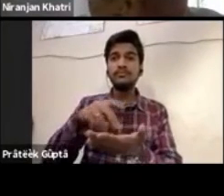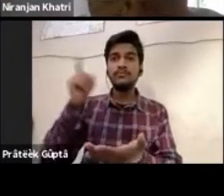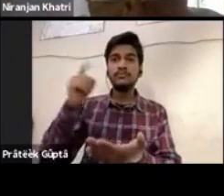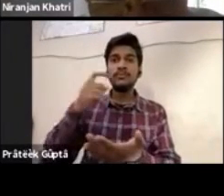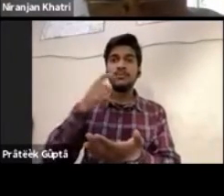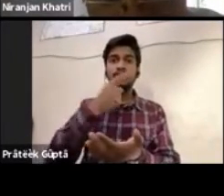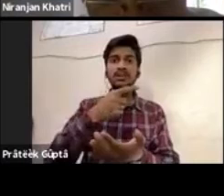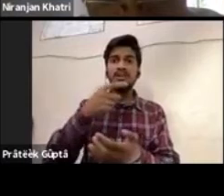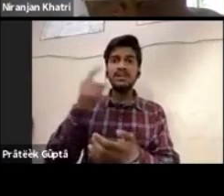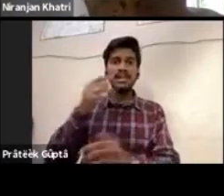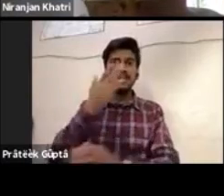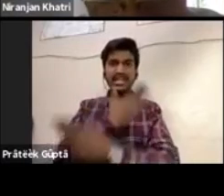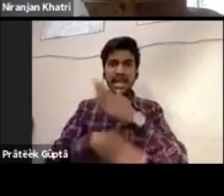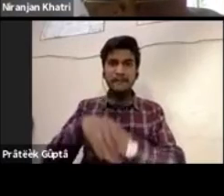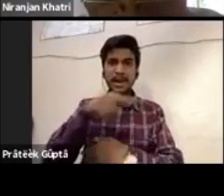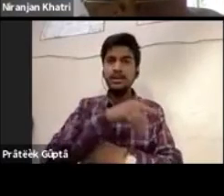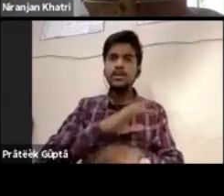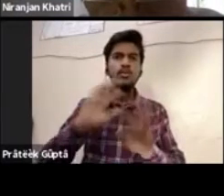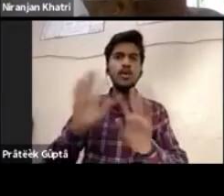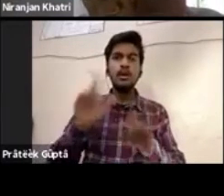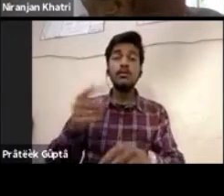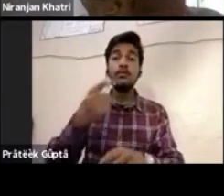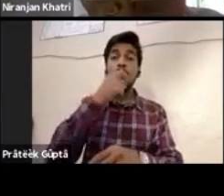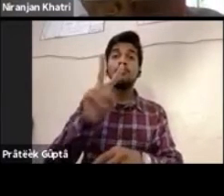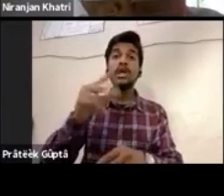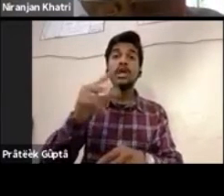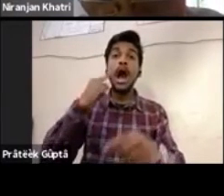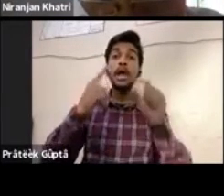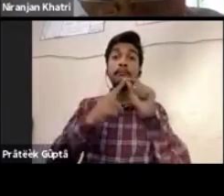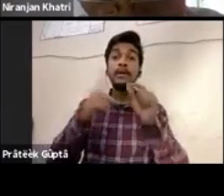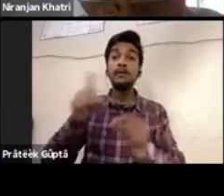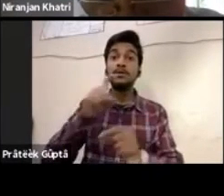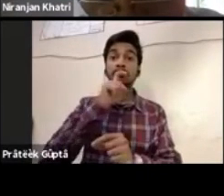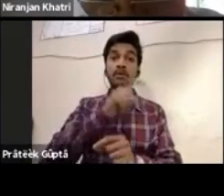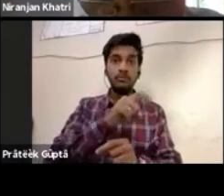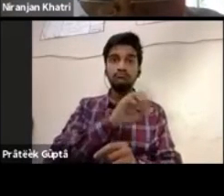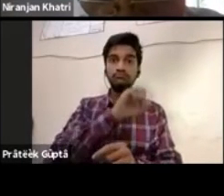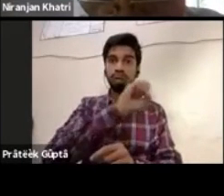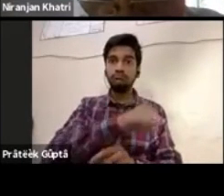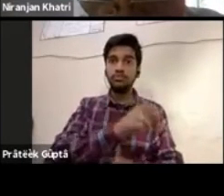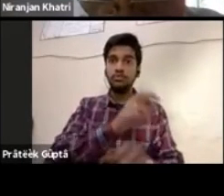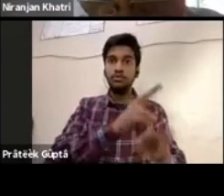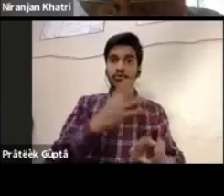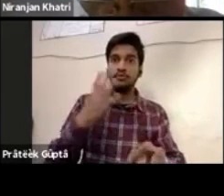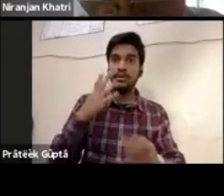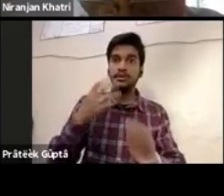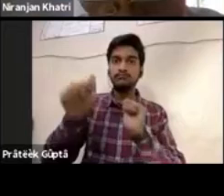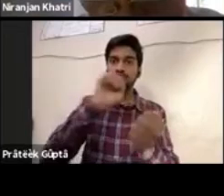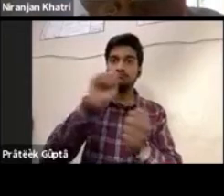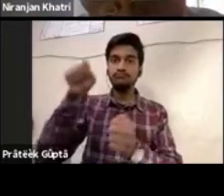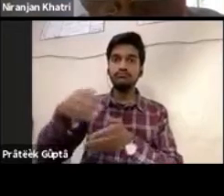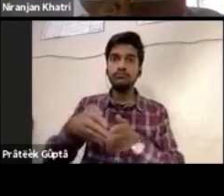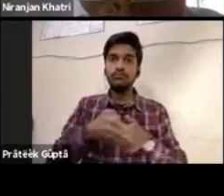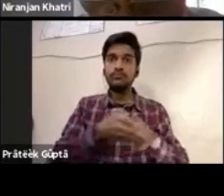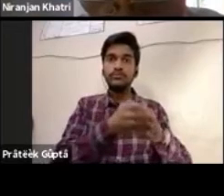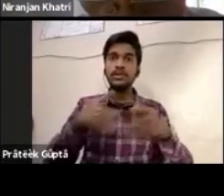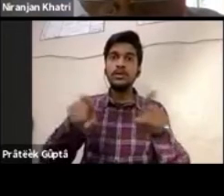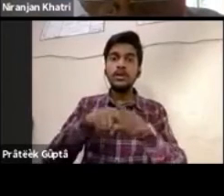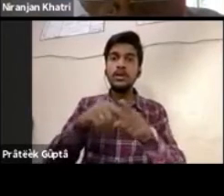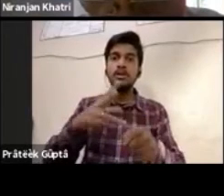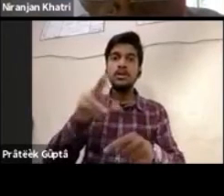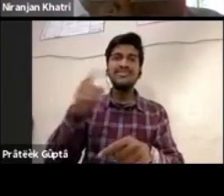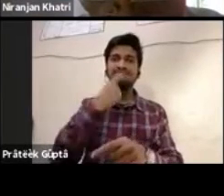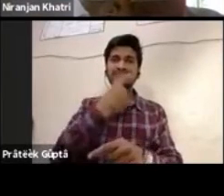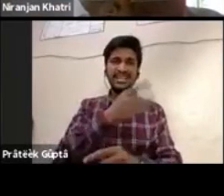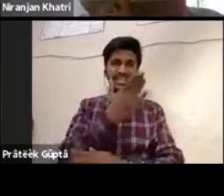कॉल पीपल्स वीआईपी. सो ही जस्ट फोन द ड्राइवर इन द फ्रंट एंड सेड आई हैव अ वीआईपी हु वांट्स टू गो फ्रॉम पॉइंट